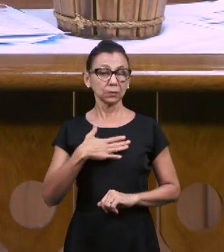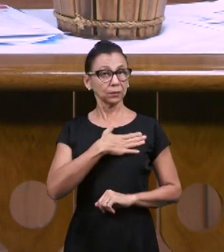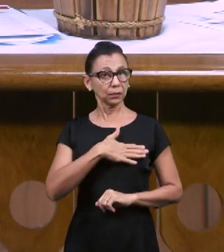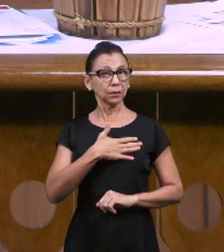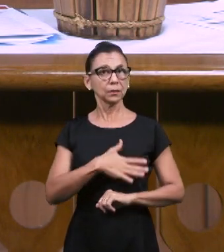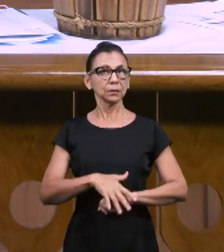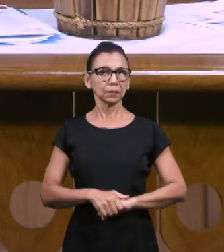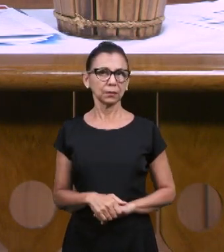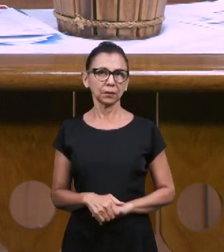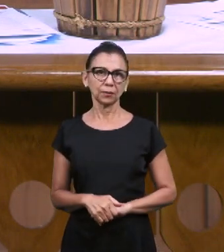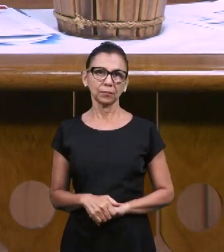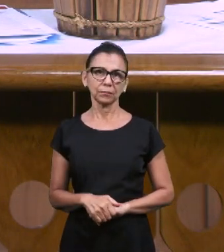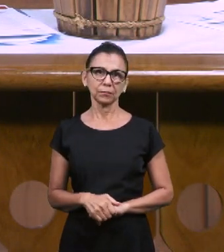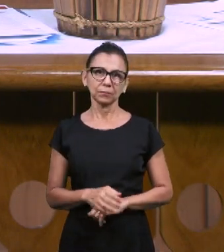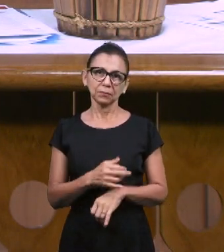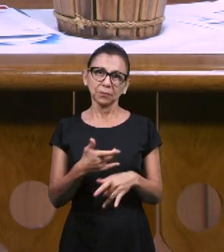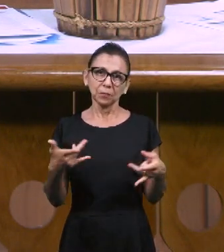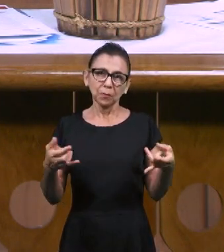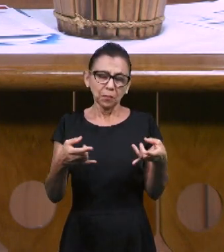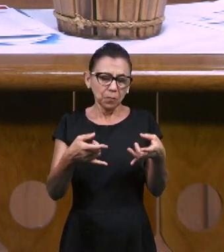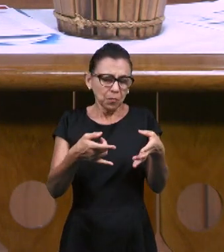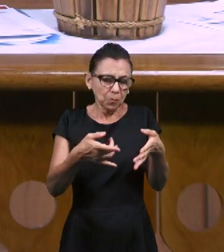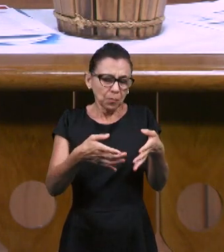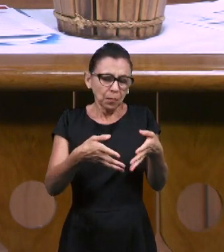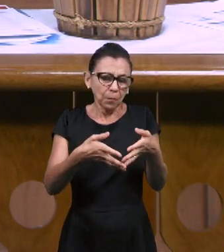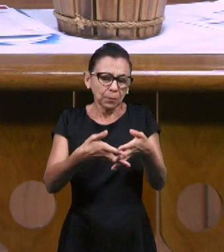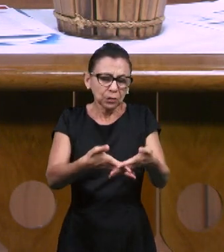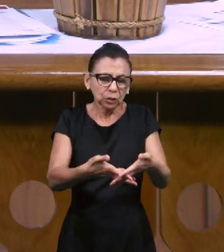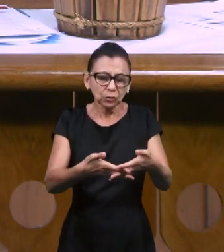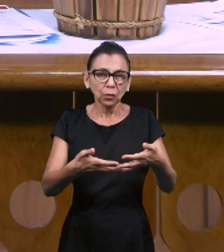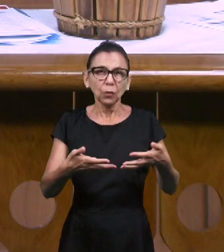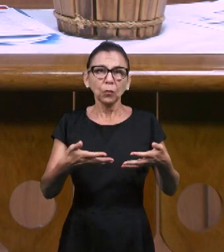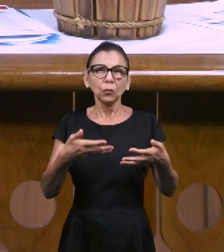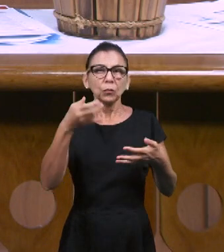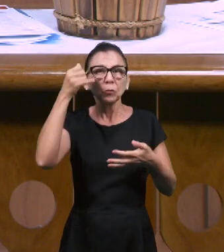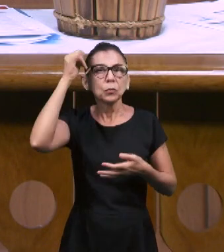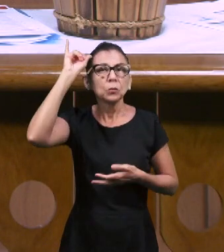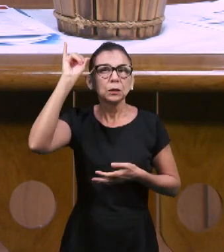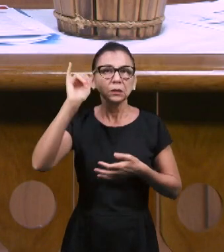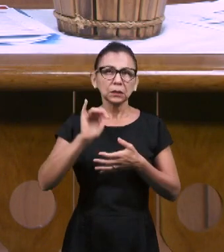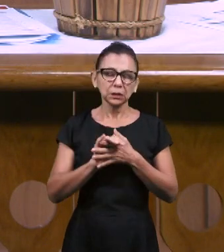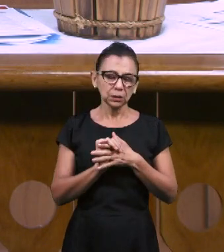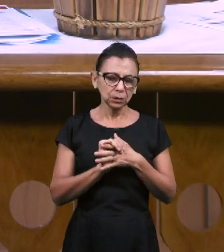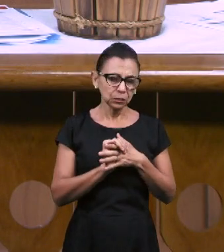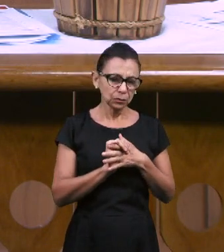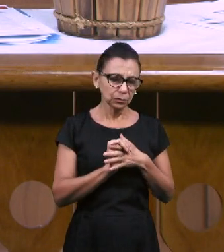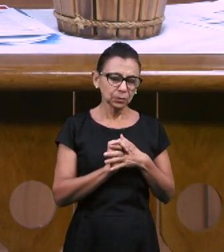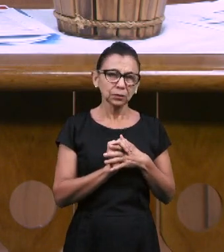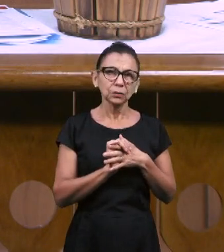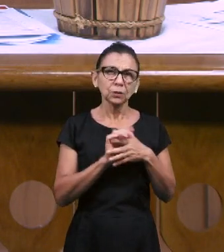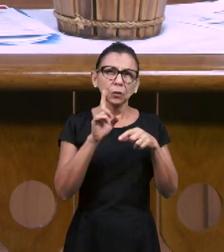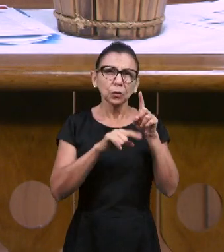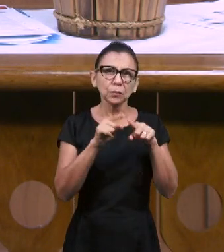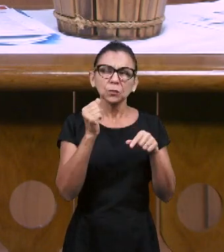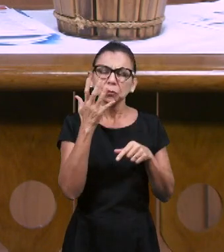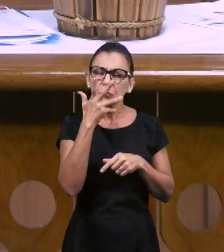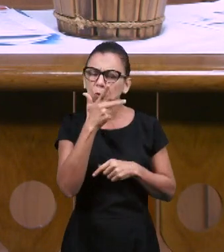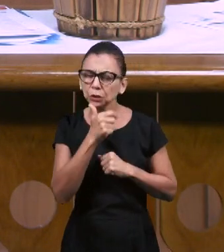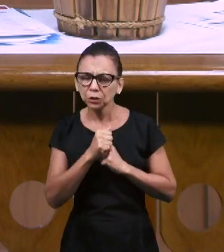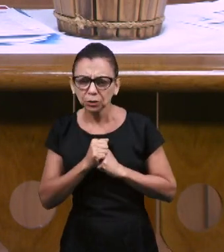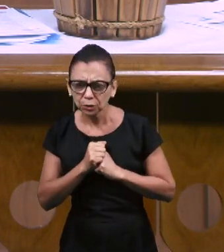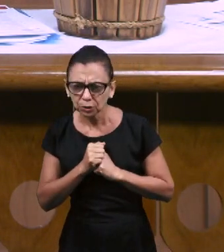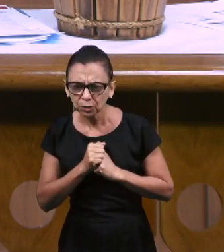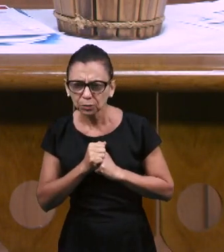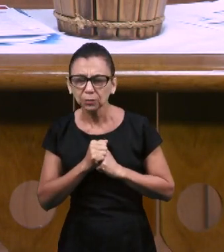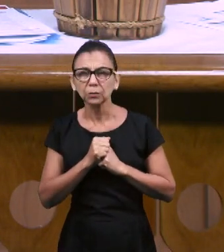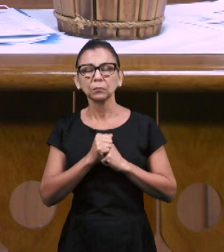c'est la petite crèche. Ce sont des choses belles. Personne doit être contre